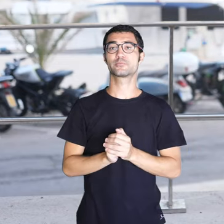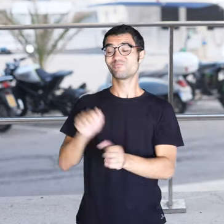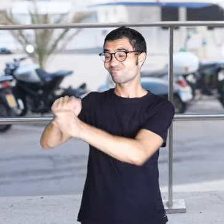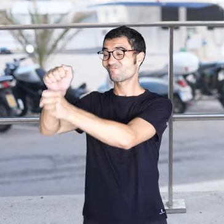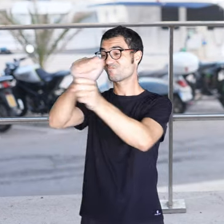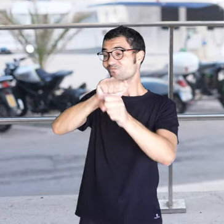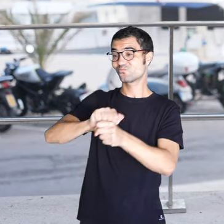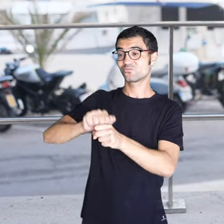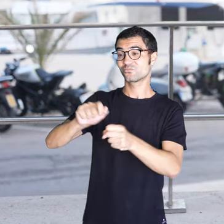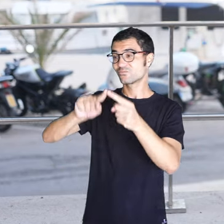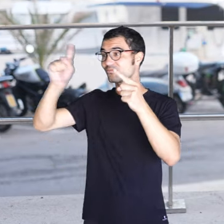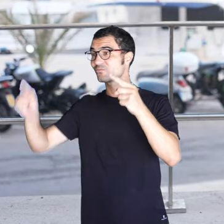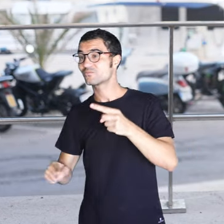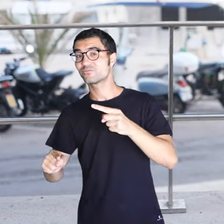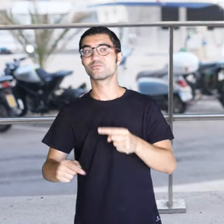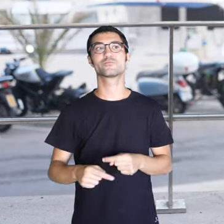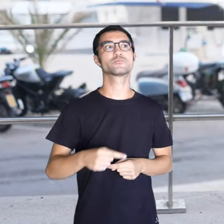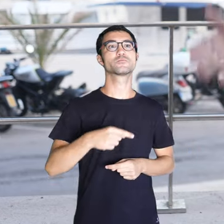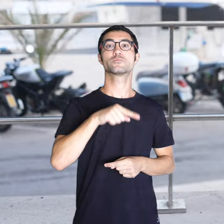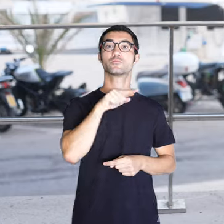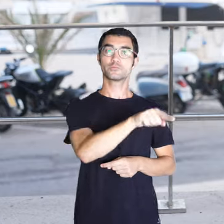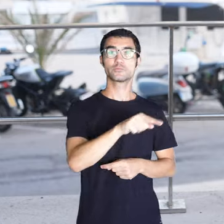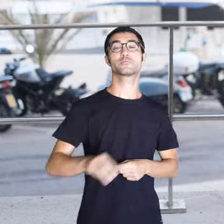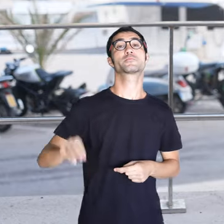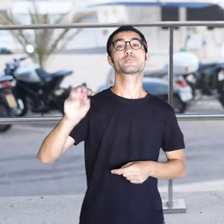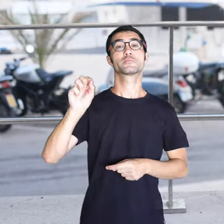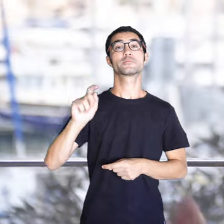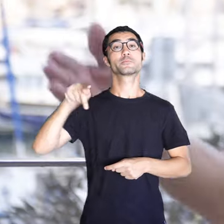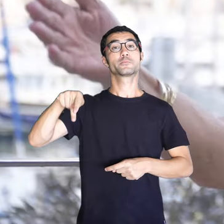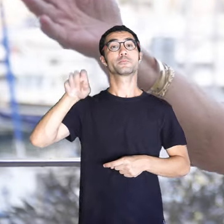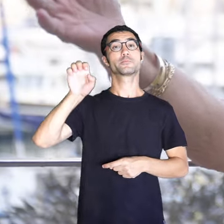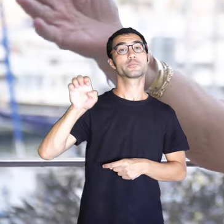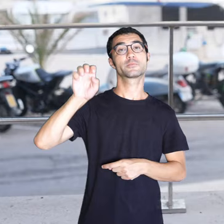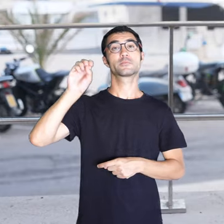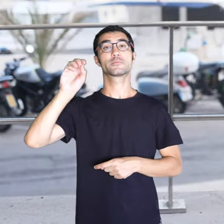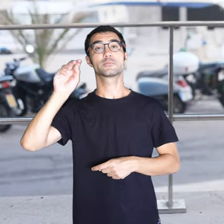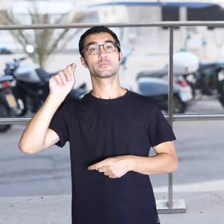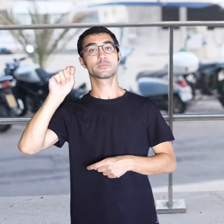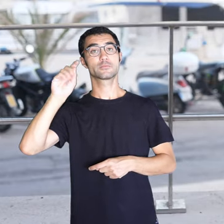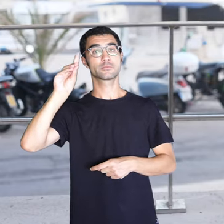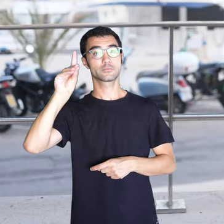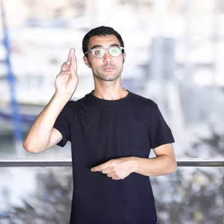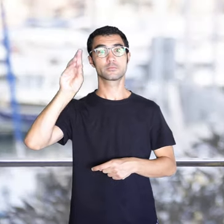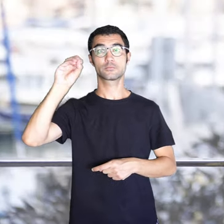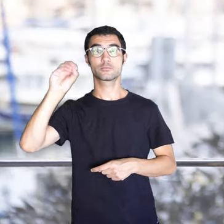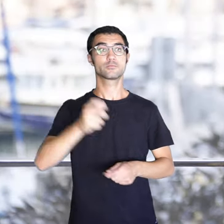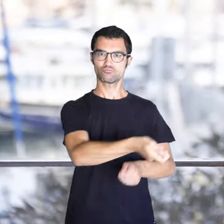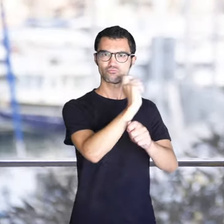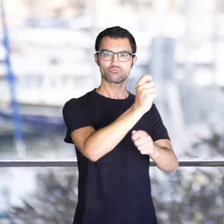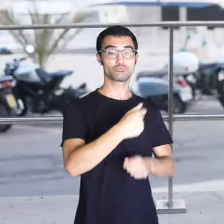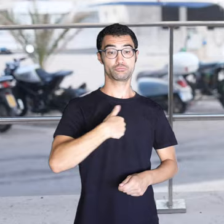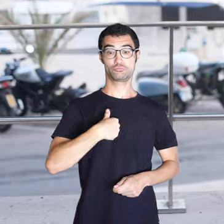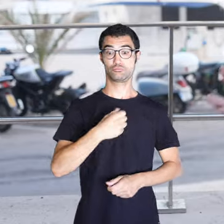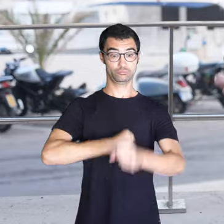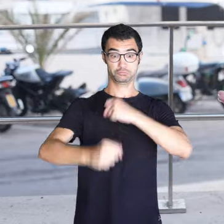l'altre. El meu germà pescava, en Pedro, i era ben jove. Quant d'any teníem? 15 o 16, o menys, o